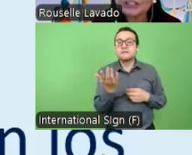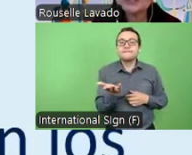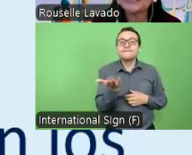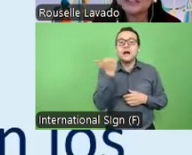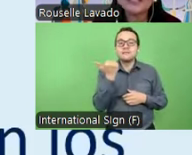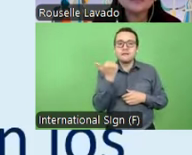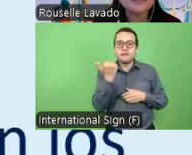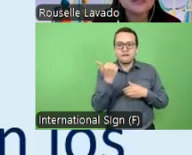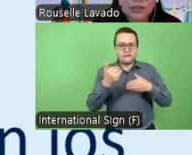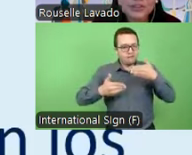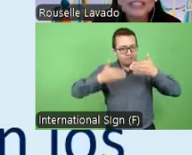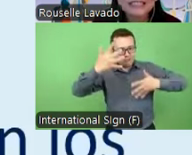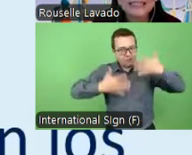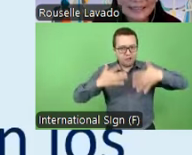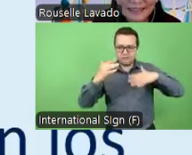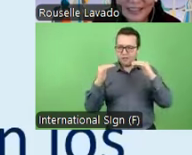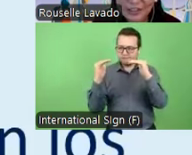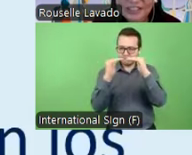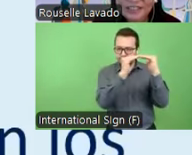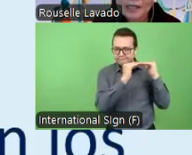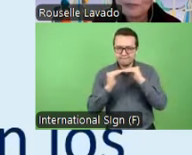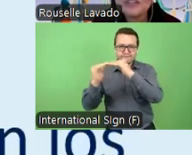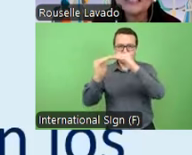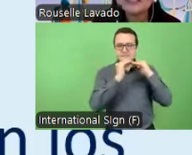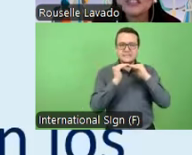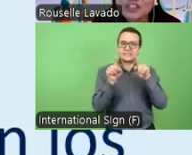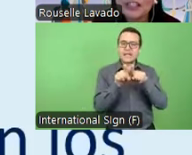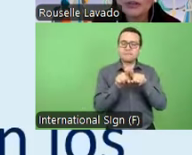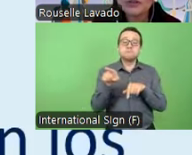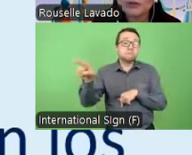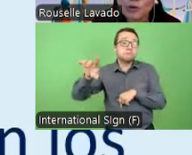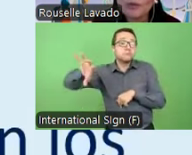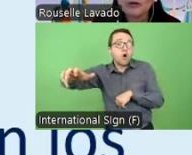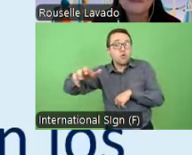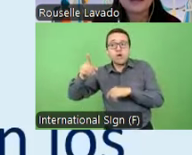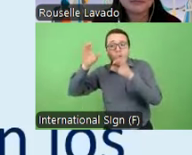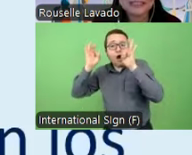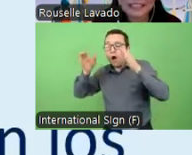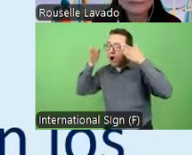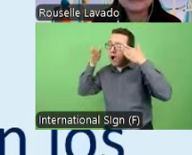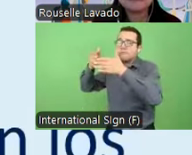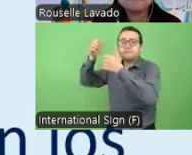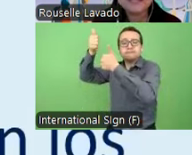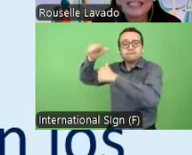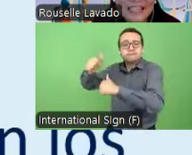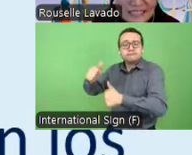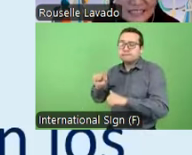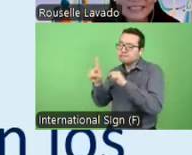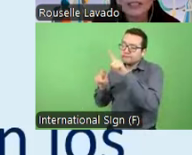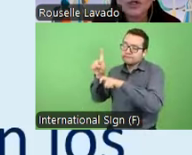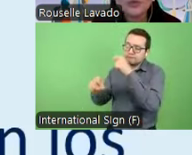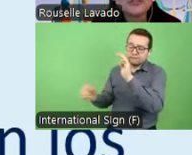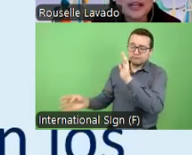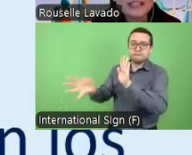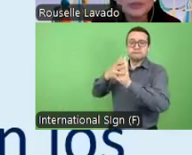de normalisation. Les pays utilisent des méthodologies différentes et des indicateurs différents, ce qui empêche toute